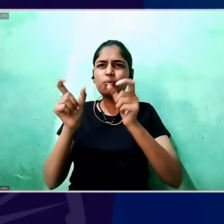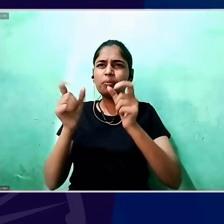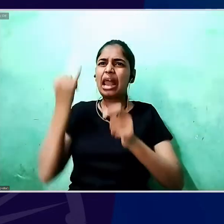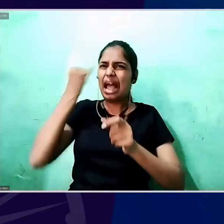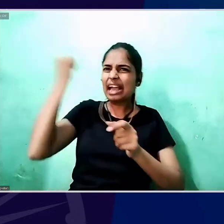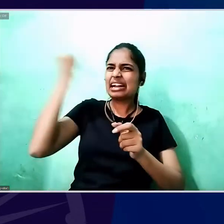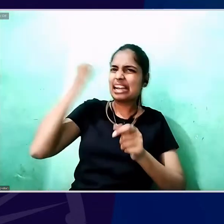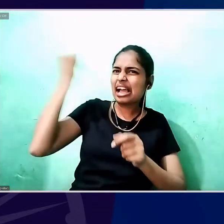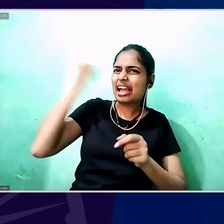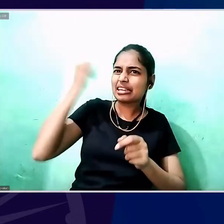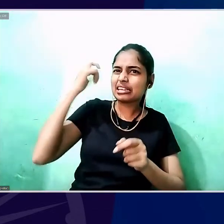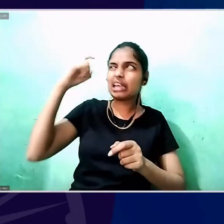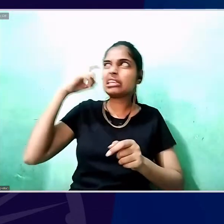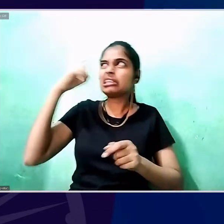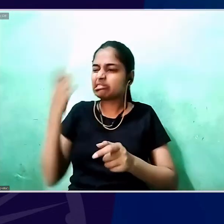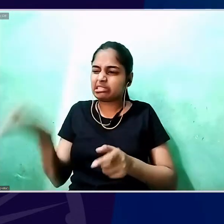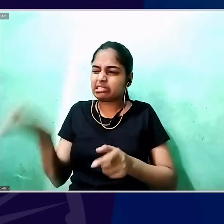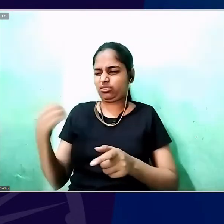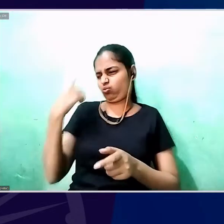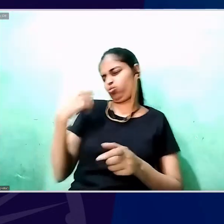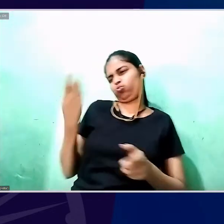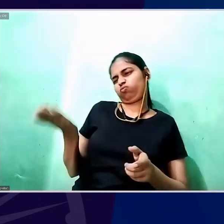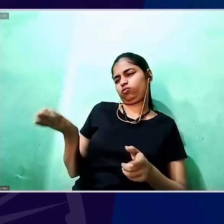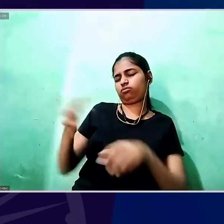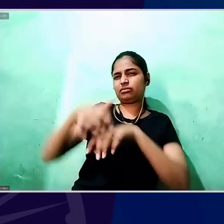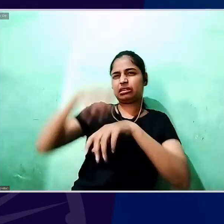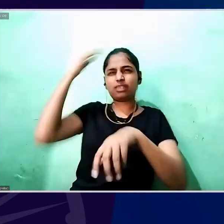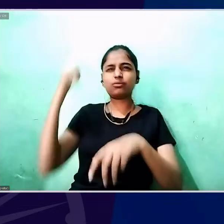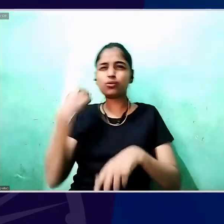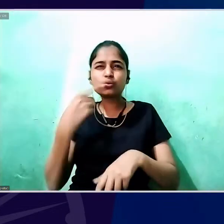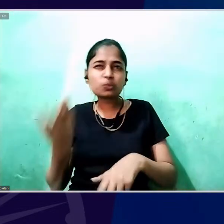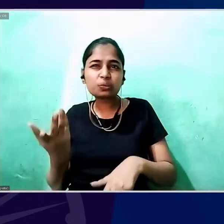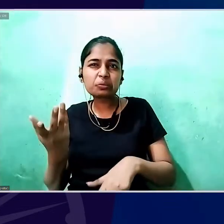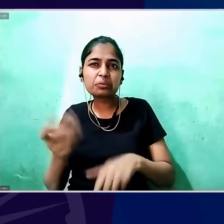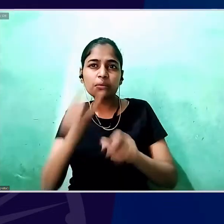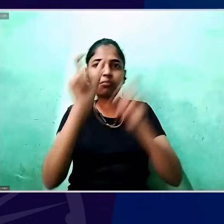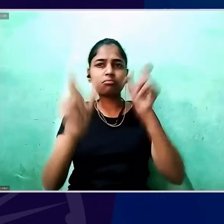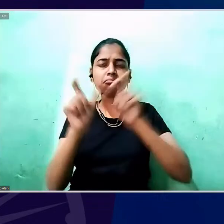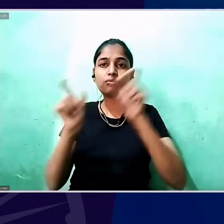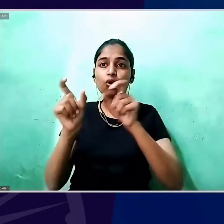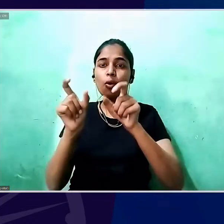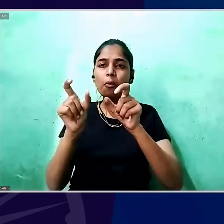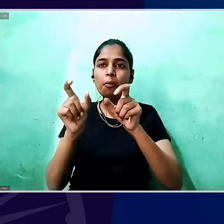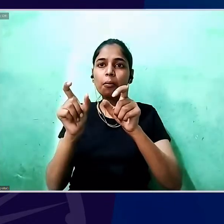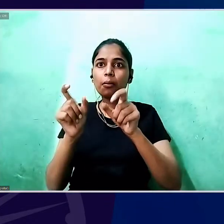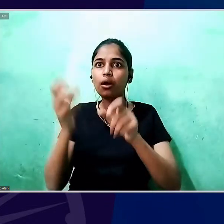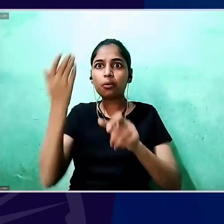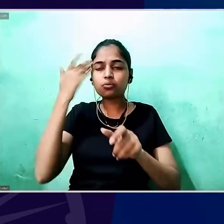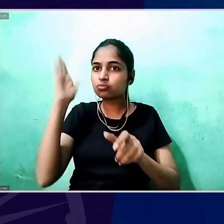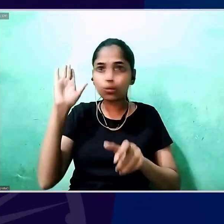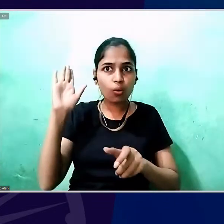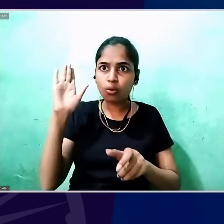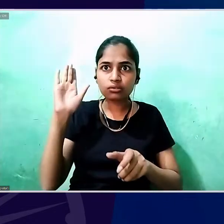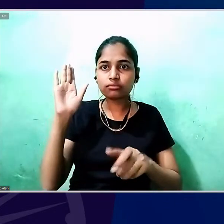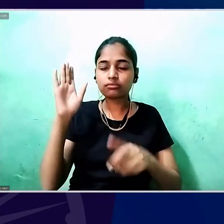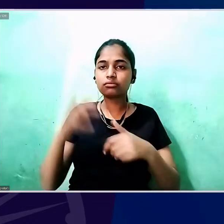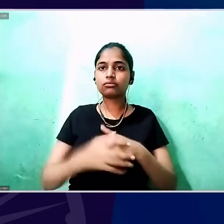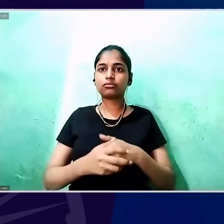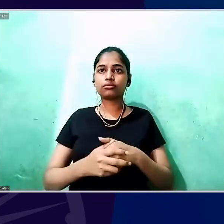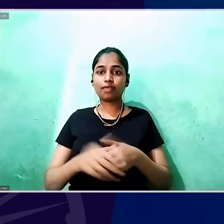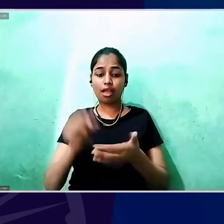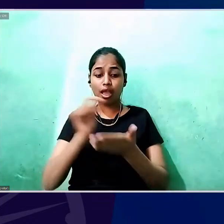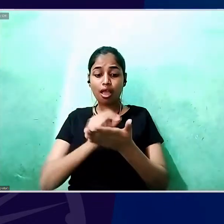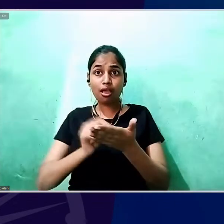मिibil was. But writer says most shocking reaction came from a